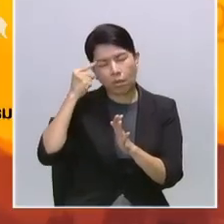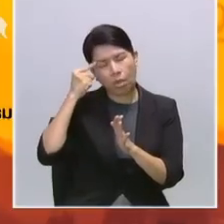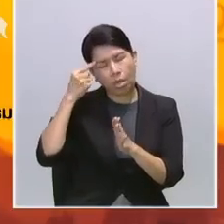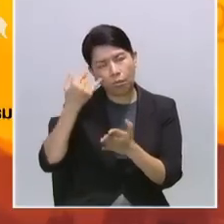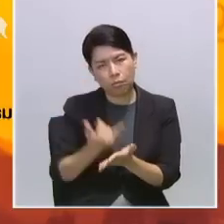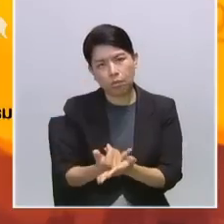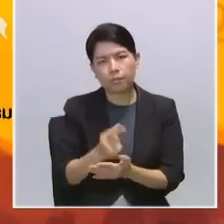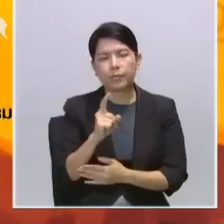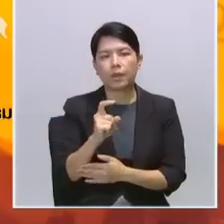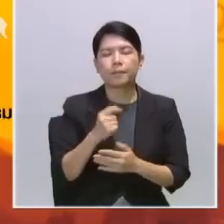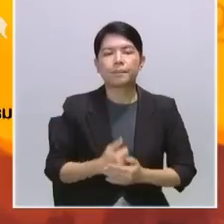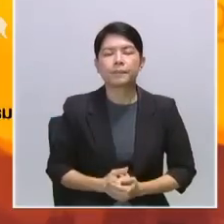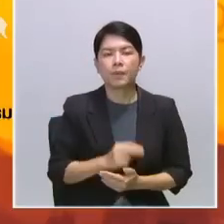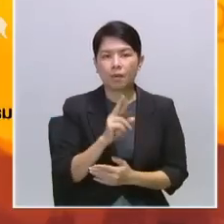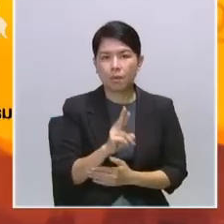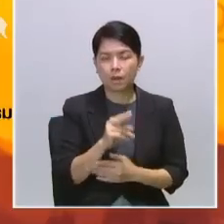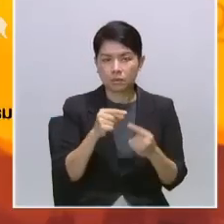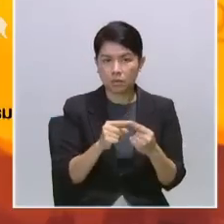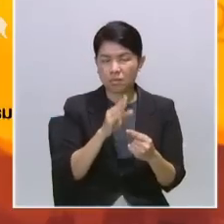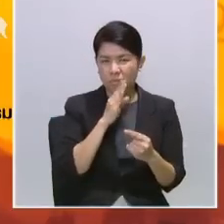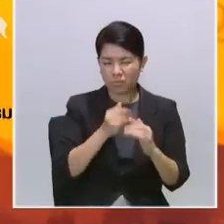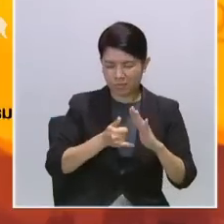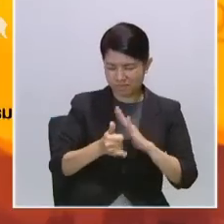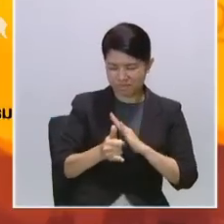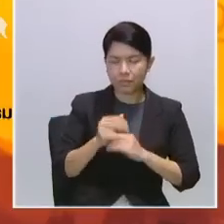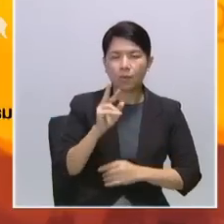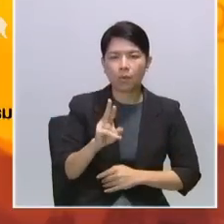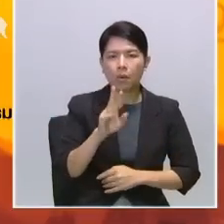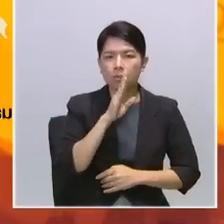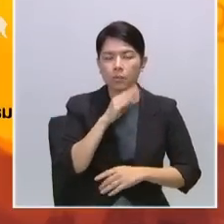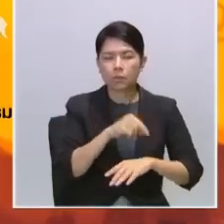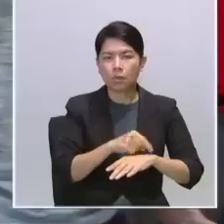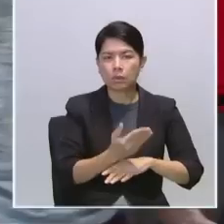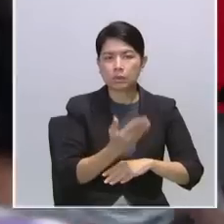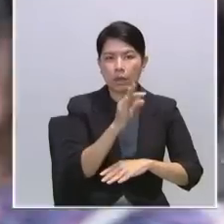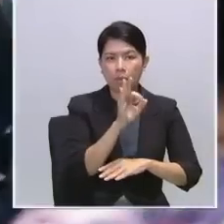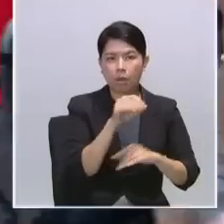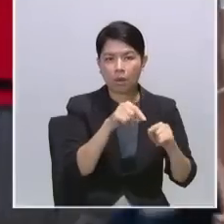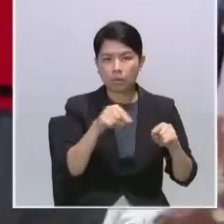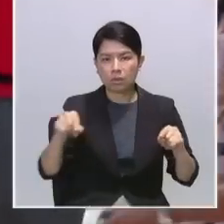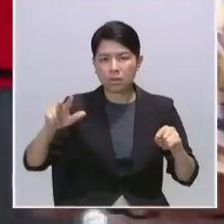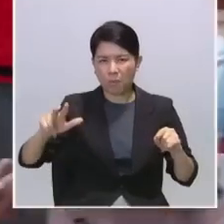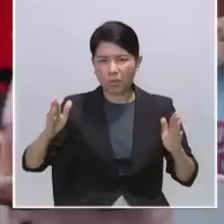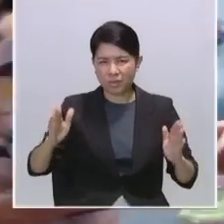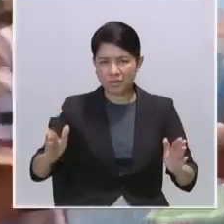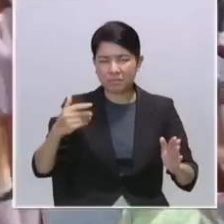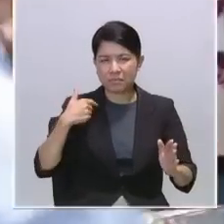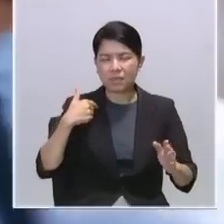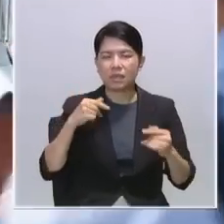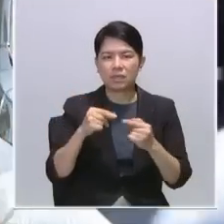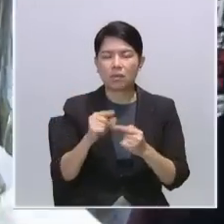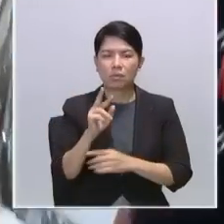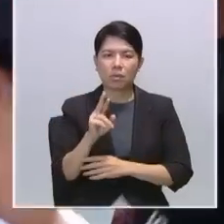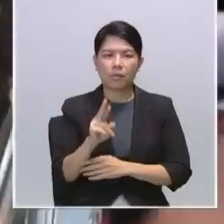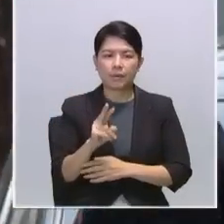แนะนำแบบนี้ให้หลีกเลี่ยงการออกแดดโดยเฉพาะในช่วงเวลา9 ถึง15นาฬิกาโอ้ช่วงนี้เลยที่เรารายงาน